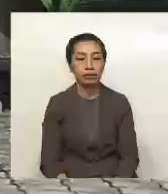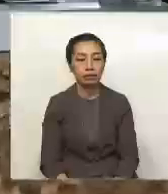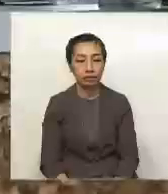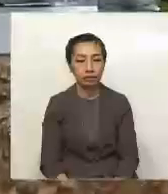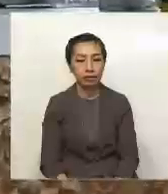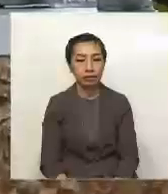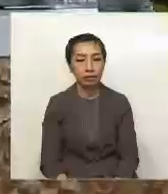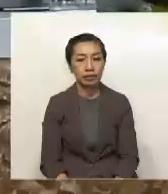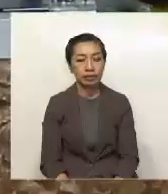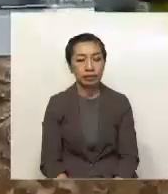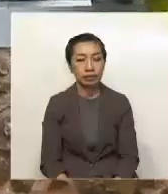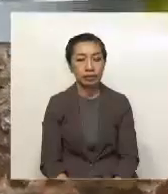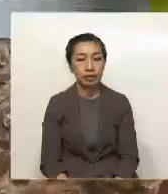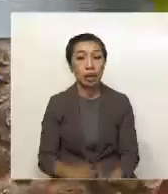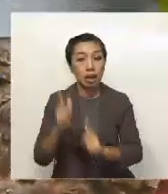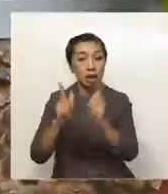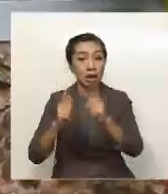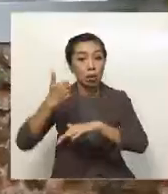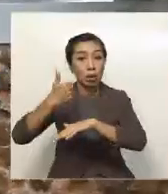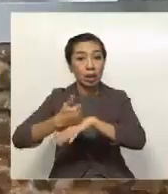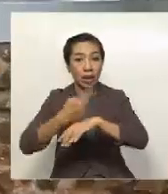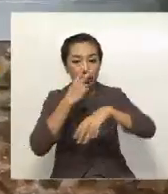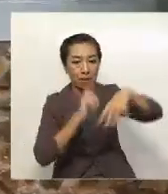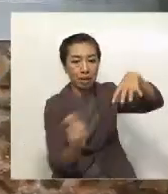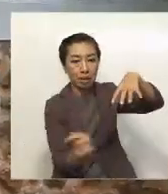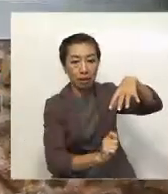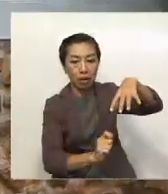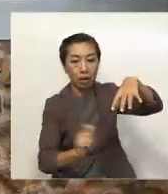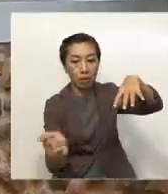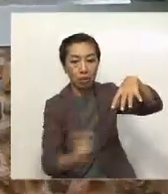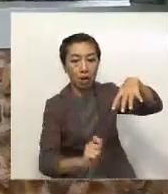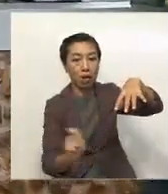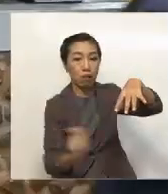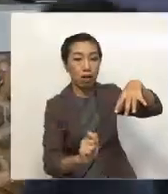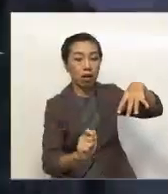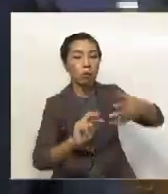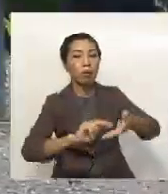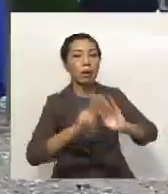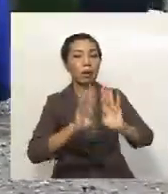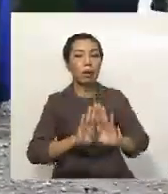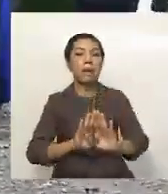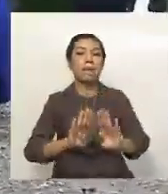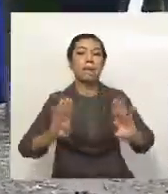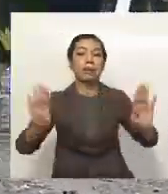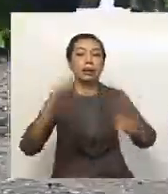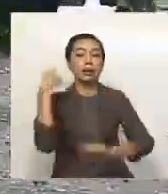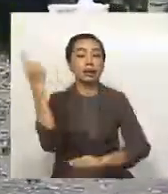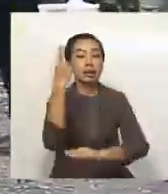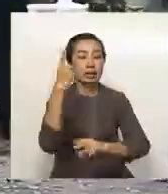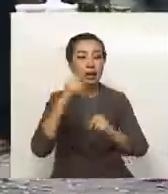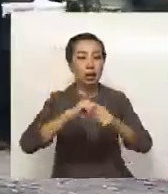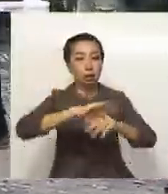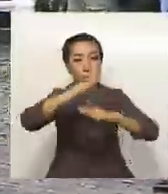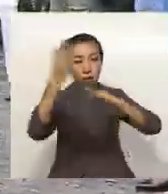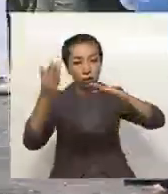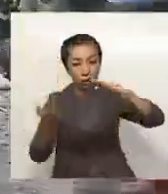นายชัยวัฒน์ชื่นโกสุมผู้ว่าราชการจังหวัดเลยเคาะระฆัง3ครั้งเพื่อเป็นสัญญาณเปิดการท่องเที่ยวและพักแรมบนยอดภูกระ